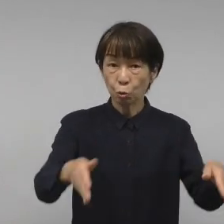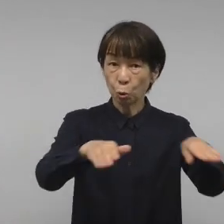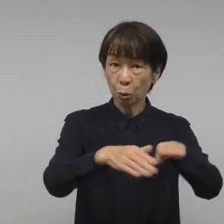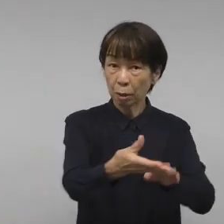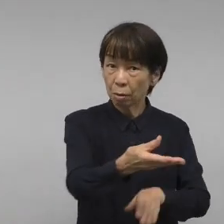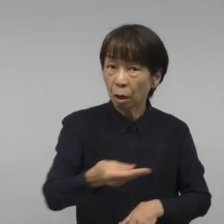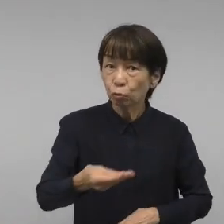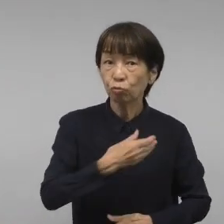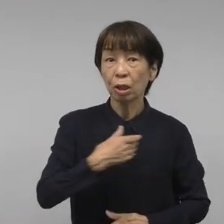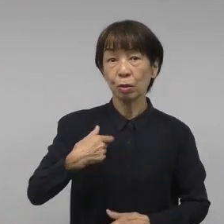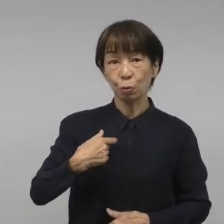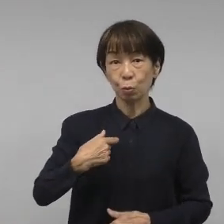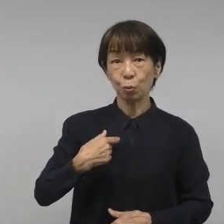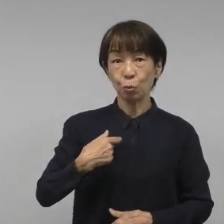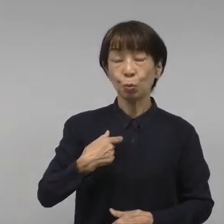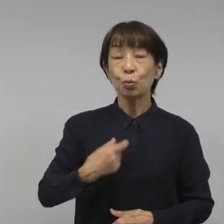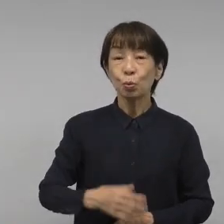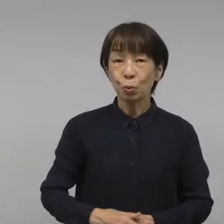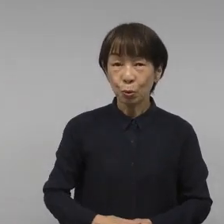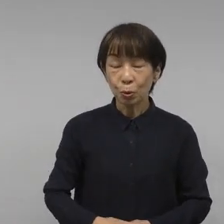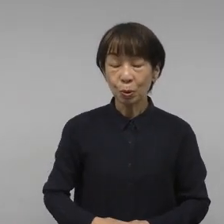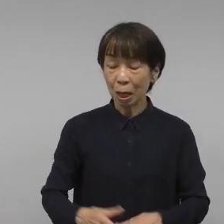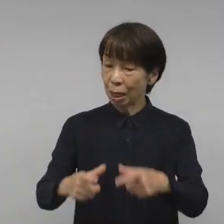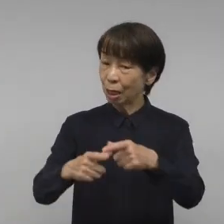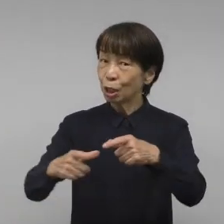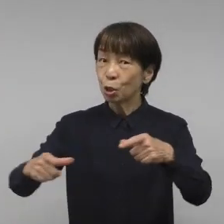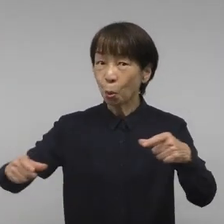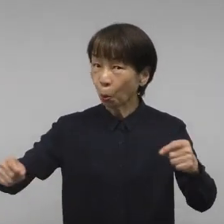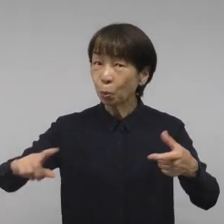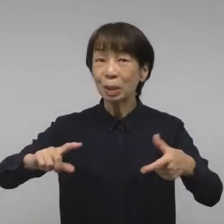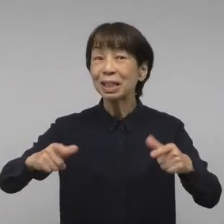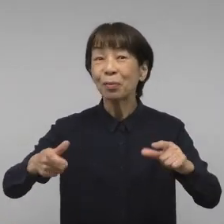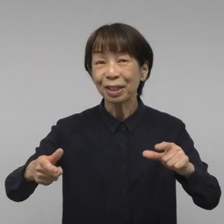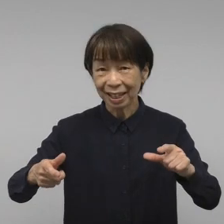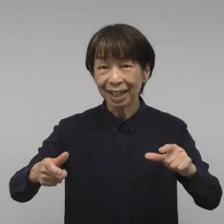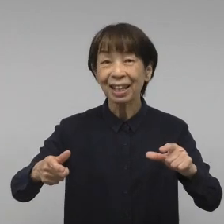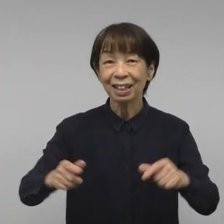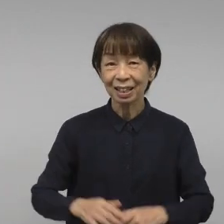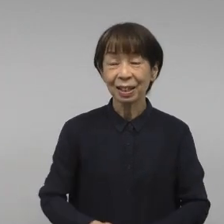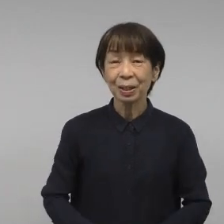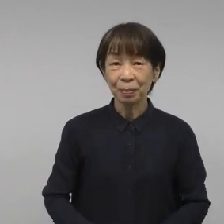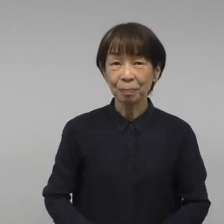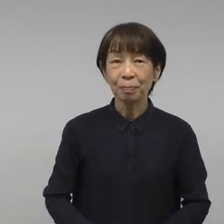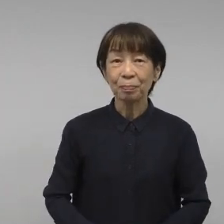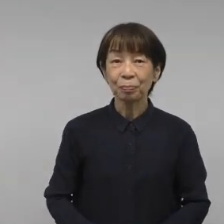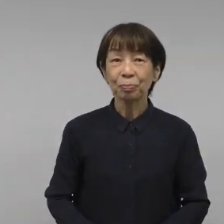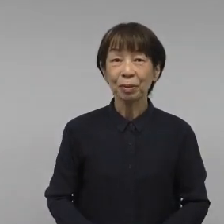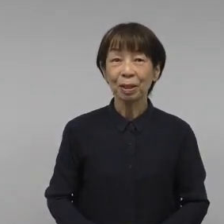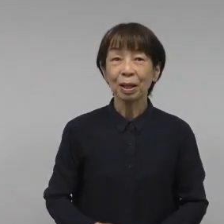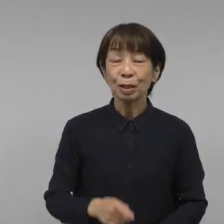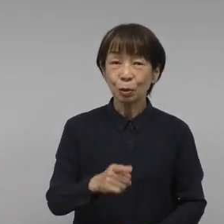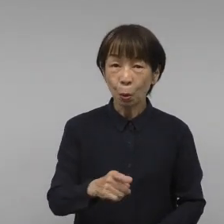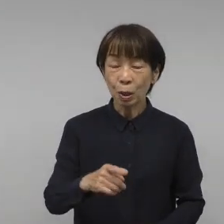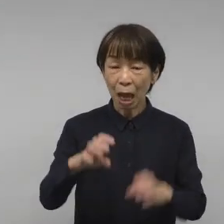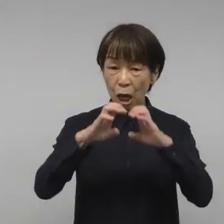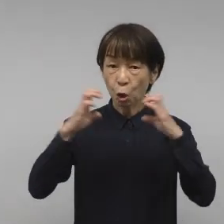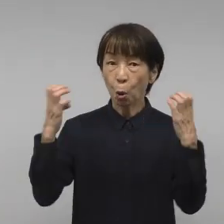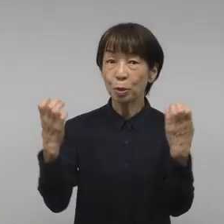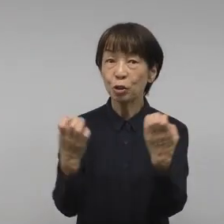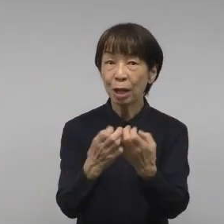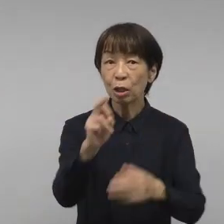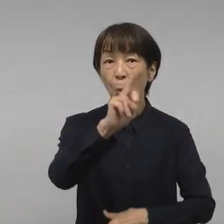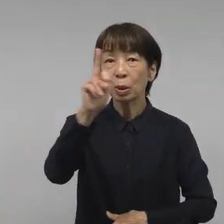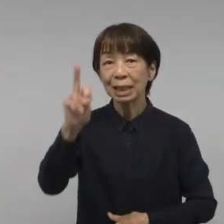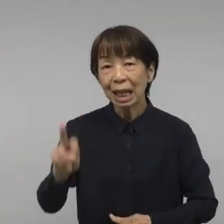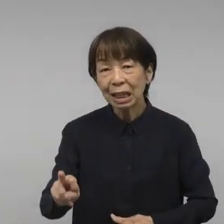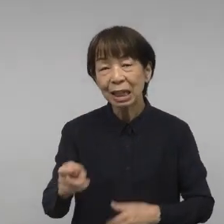し出しているっていうふうなことで、ちょっとまあ日本とは事情は異なりますが、まあ、そういうふうな、なんて言うんでしょう、そのコミュニティセンター的な要素